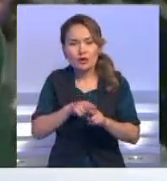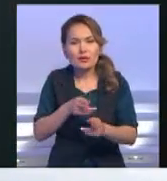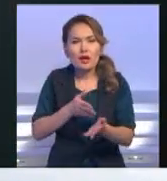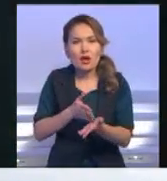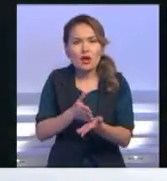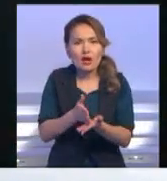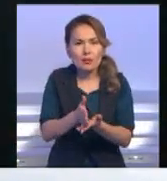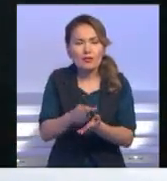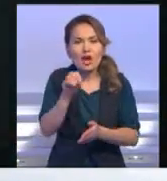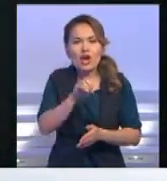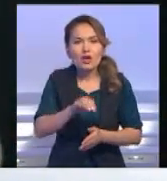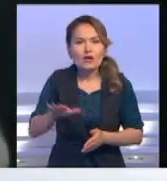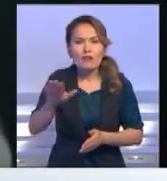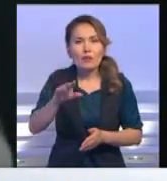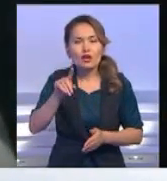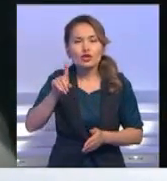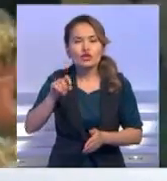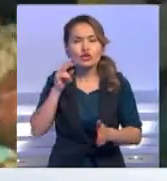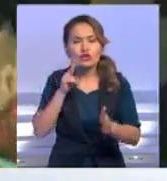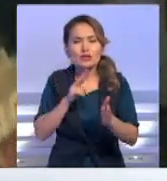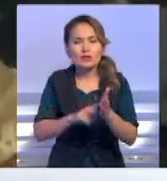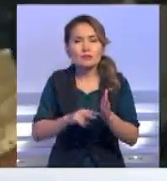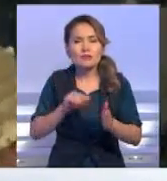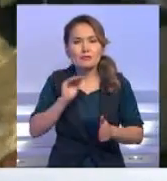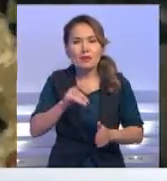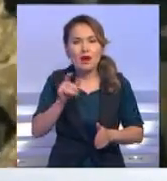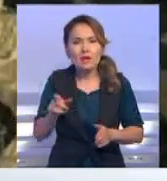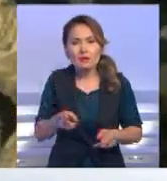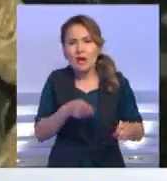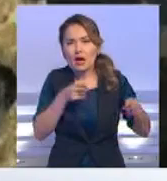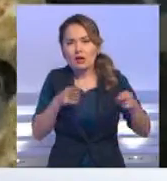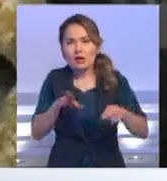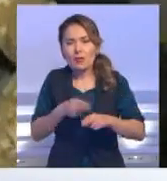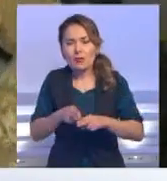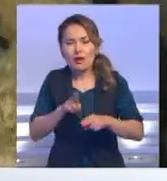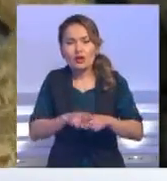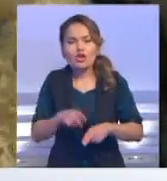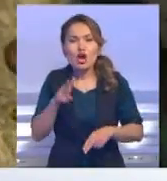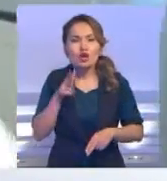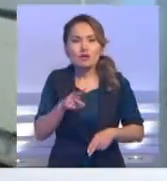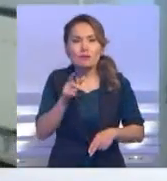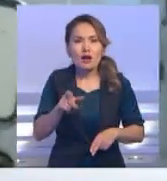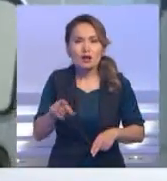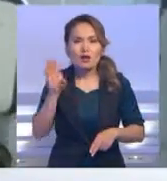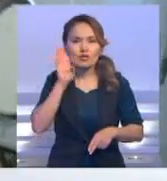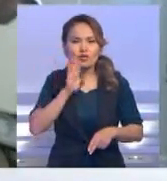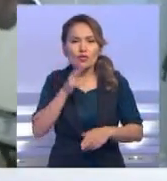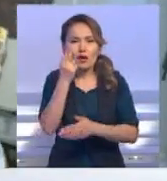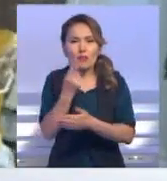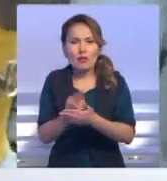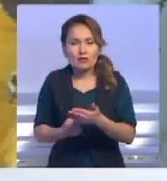бойынша Еуропаға 170 мың адам табан тіреді. Жарты жолда 3 мыңдай қаза тапқан.